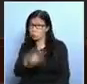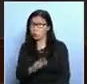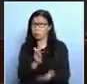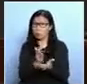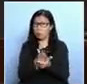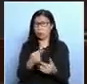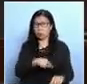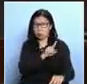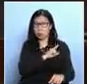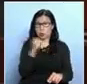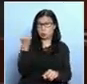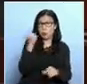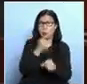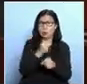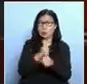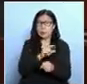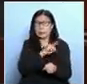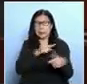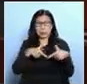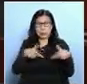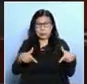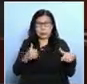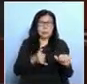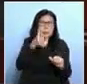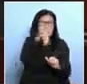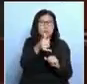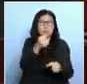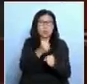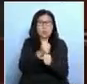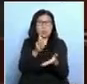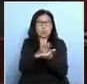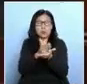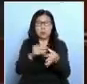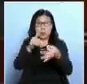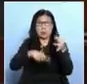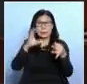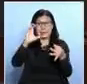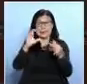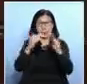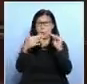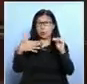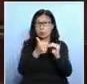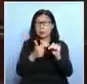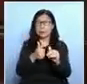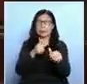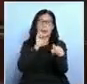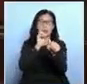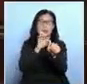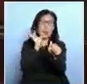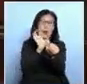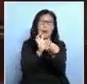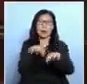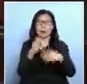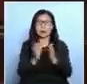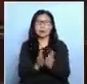你仲要做喎，你有一種先鋒嘅精神，要向前行。所以我好欣賞咧，陳帆局長有好多批判性眼光同埋說